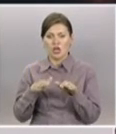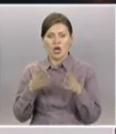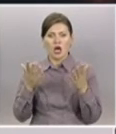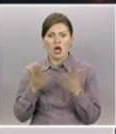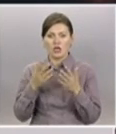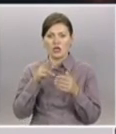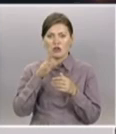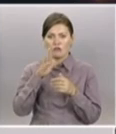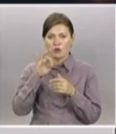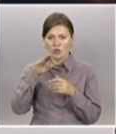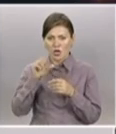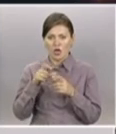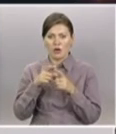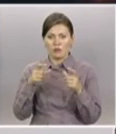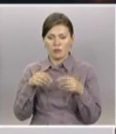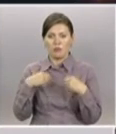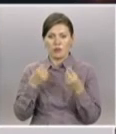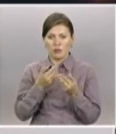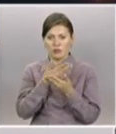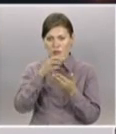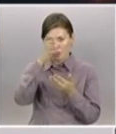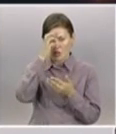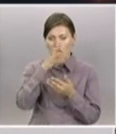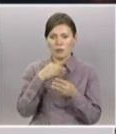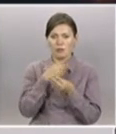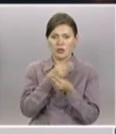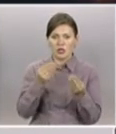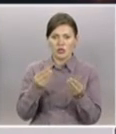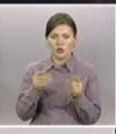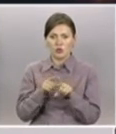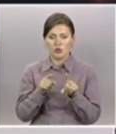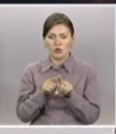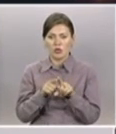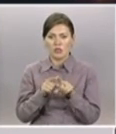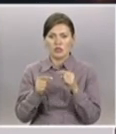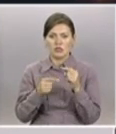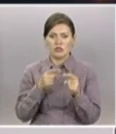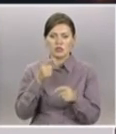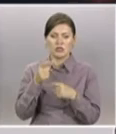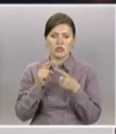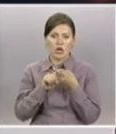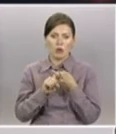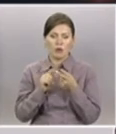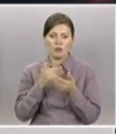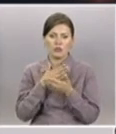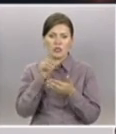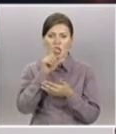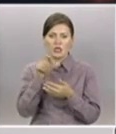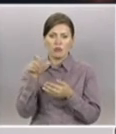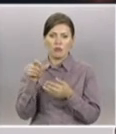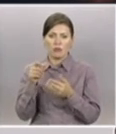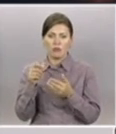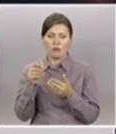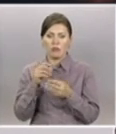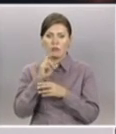өздерінің квоталары бар беретін біздің мемлекетке, Қазақстан мемлекетіне. Енді сол квота бойынша біздің азаматтар қажылық